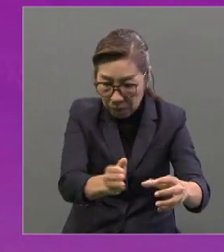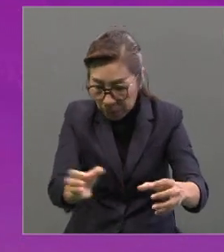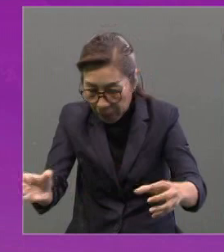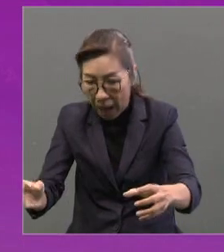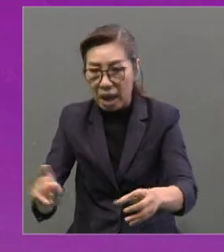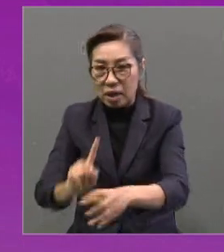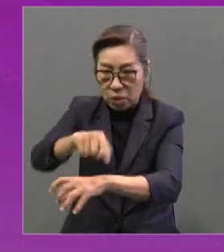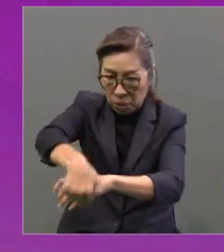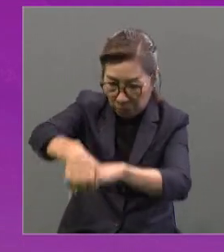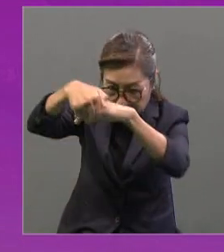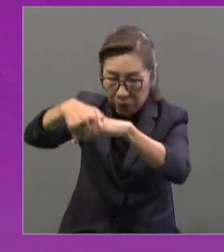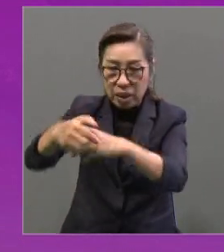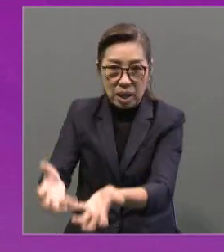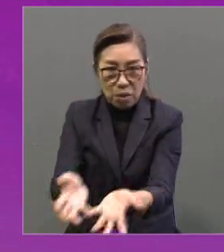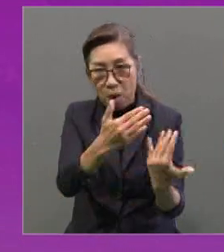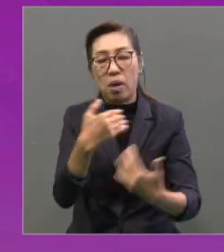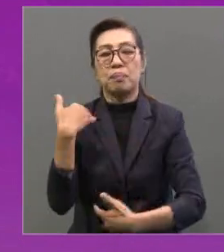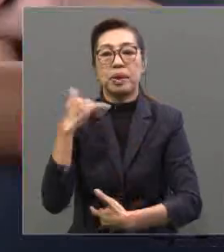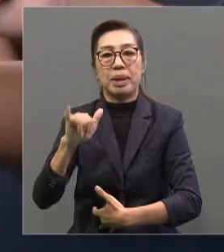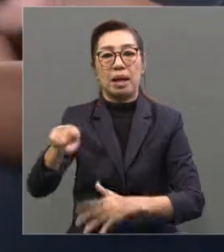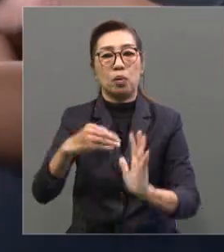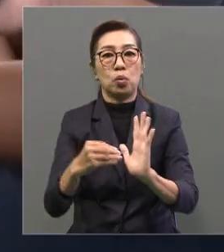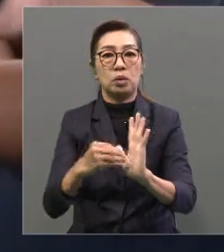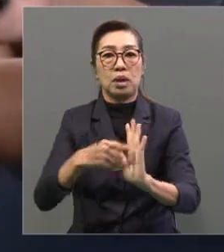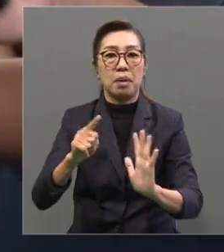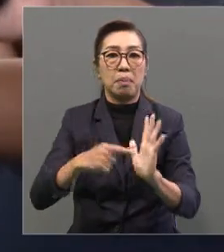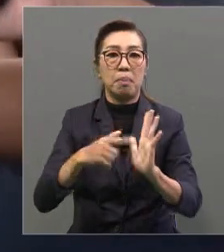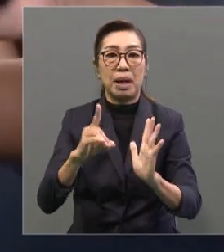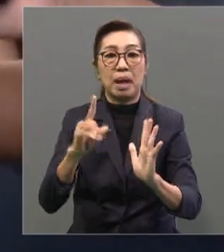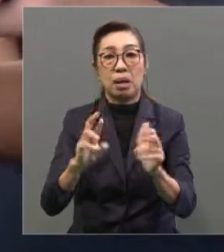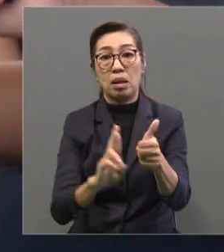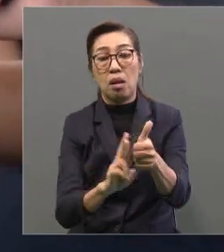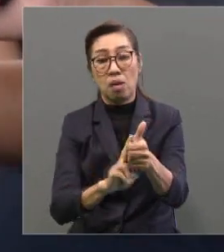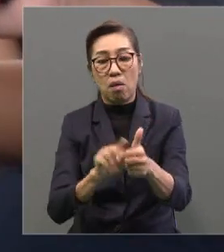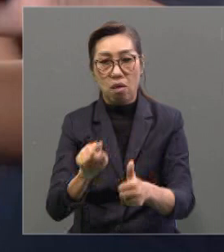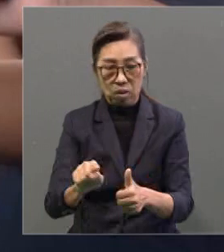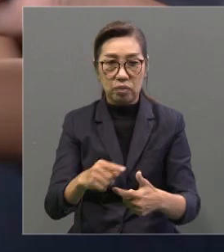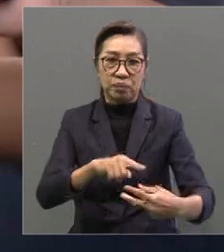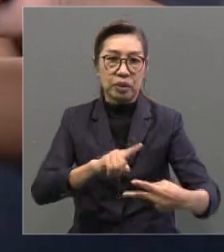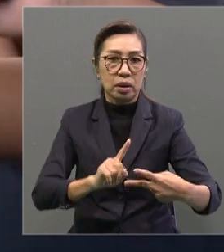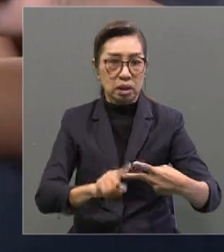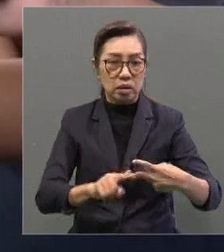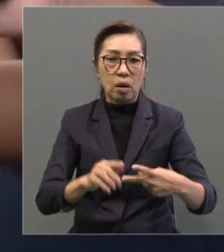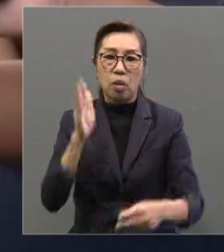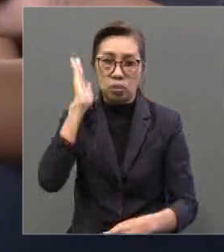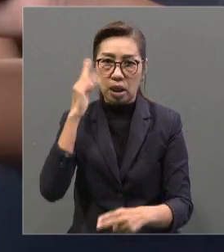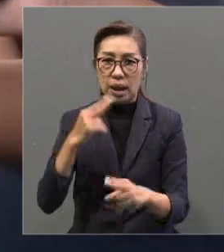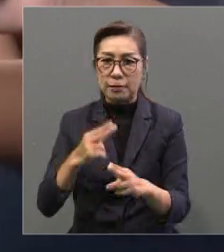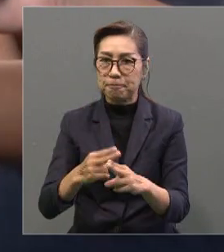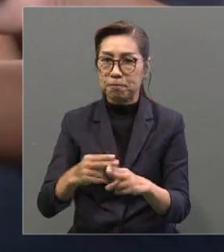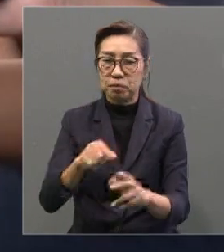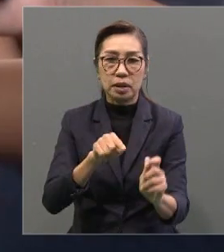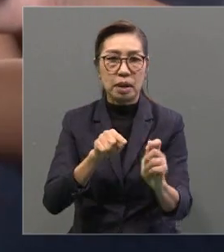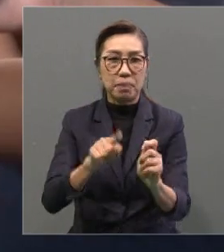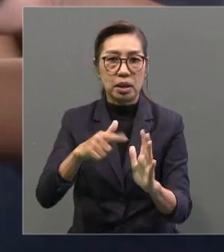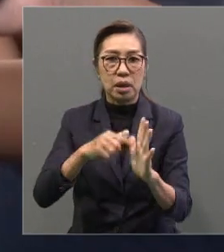ที่เรื่องนี้นายณรงค์เรืองศรีรองปลัดกรุงเทพมหานครนะครับพร้อมด้วยนายชัชยาขำจันทร์ครับผู้อำนวยการเข